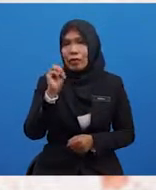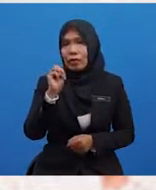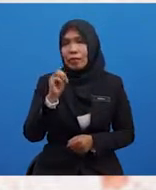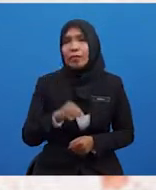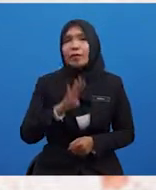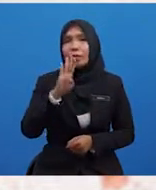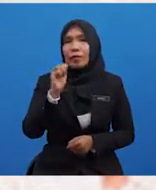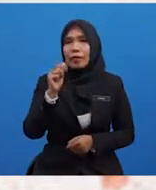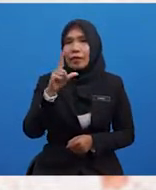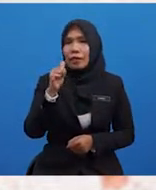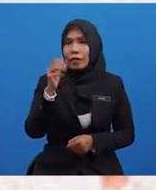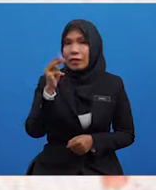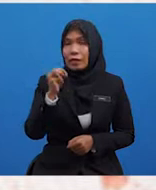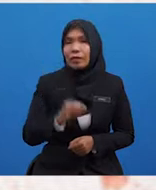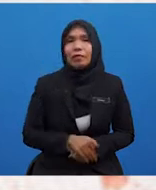yang diperlukan.